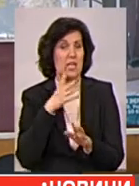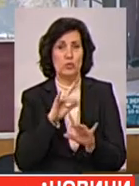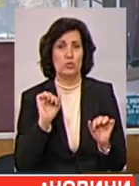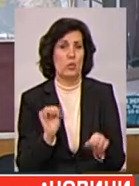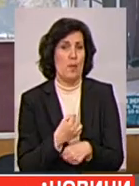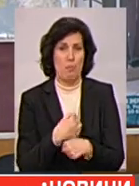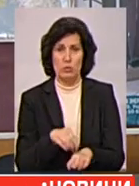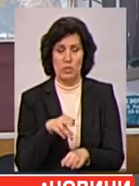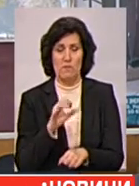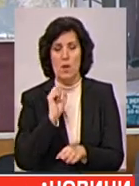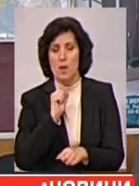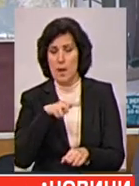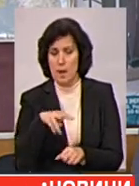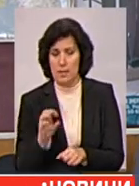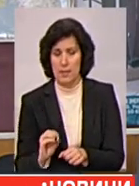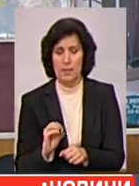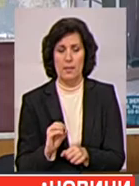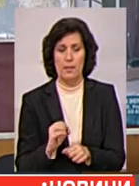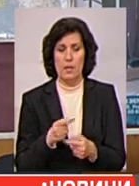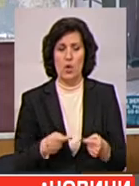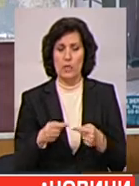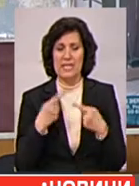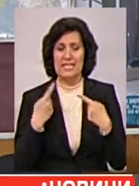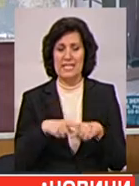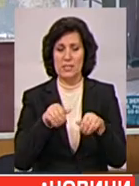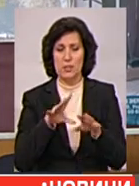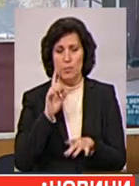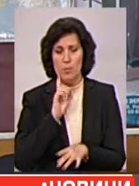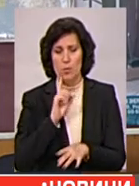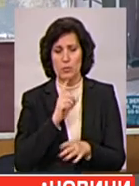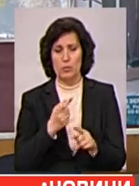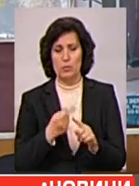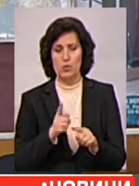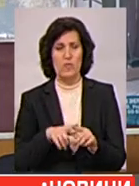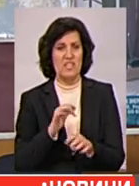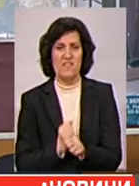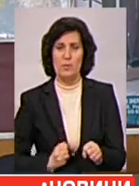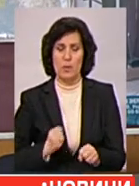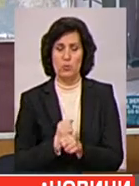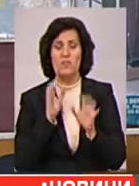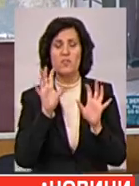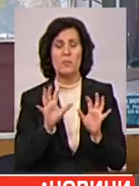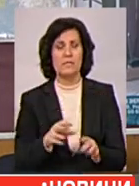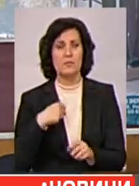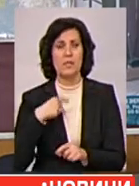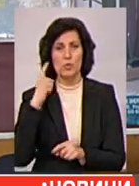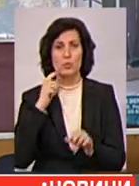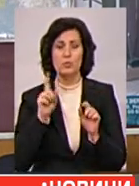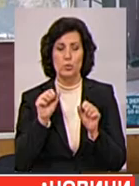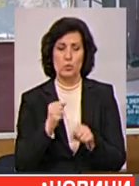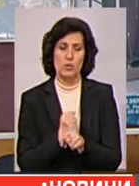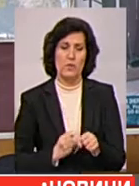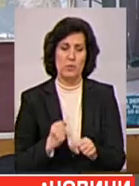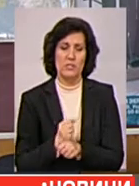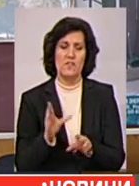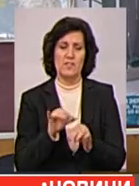неможливо. Але конкретних технічних рішень поки що для цього не відпрацьовано. В принципі, я думаю, що їх можна відпрацювати,